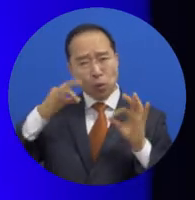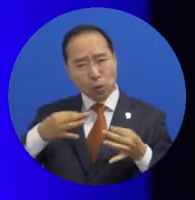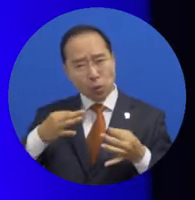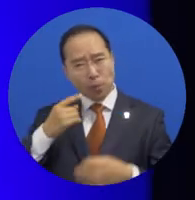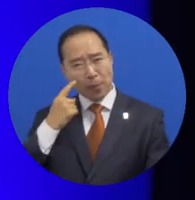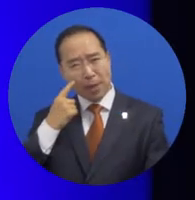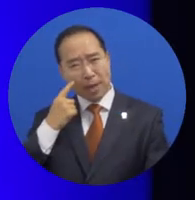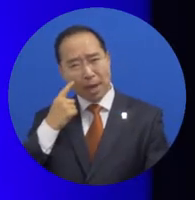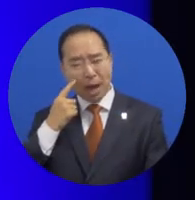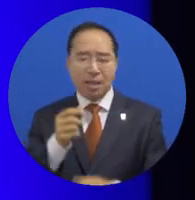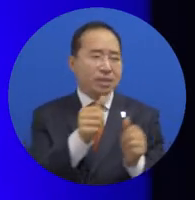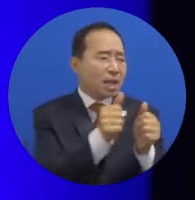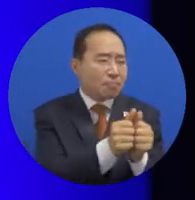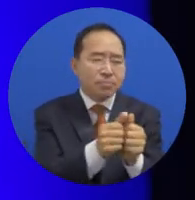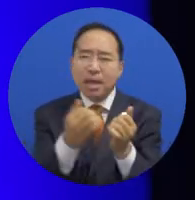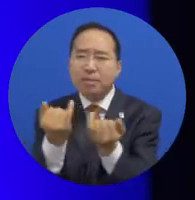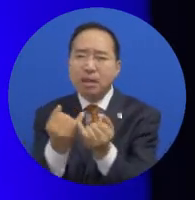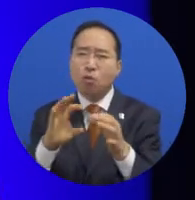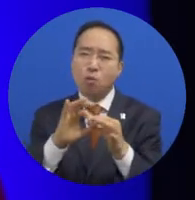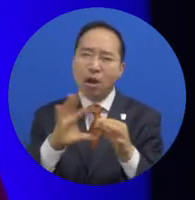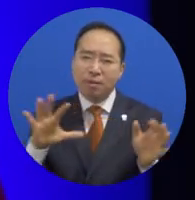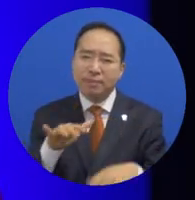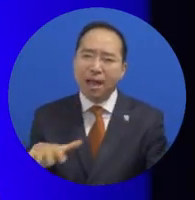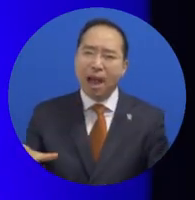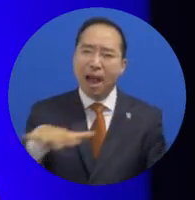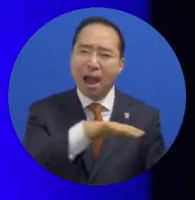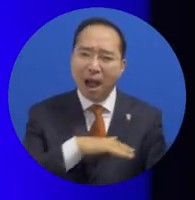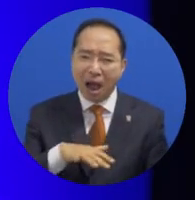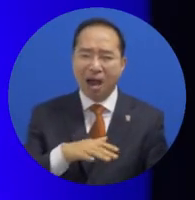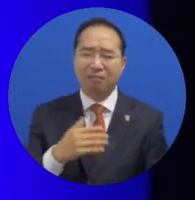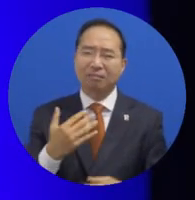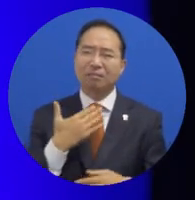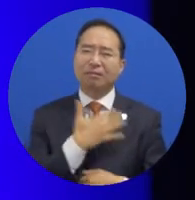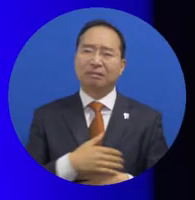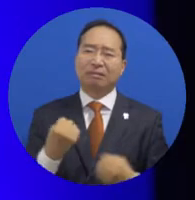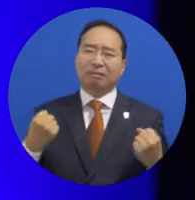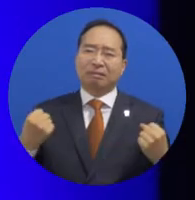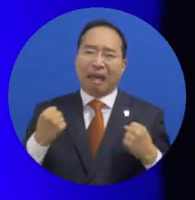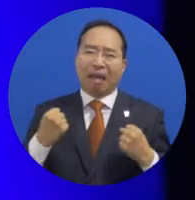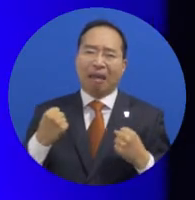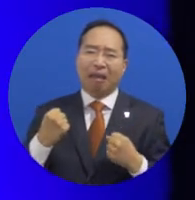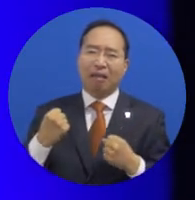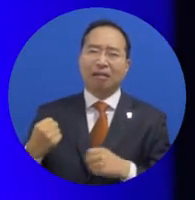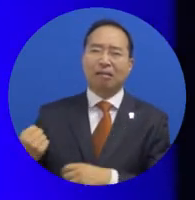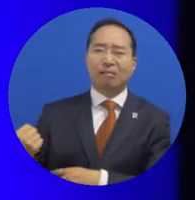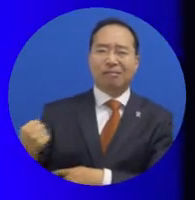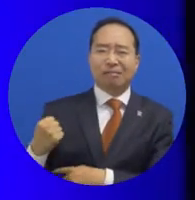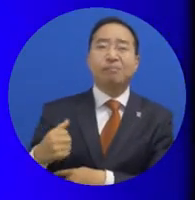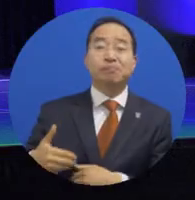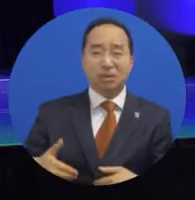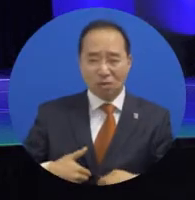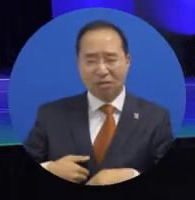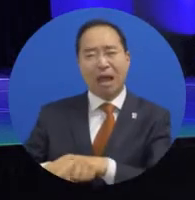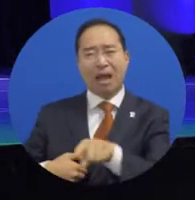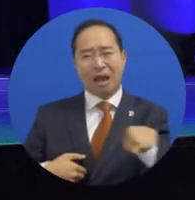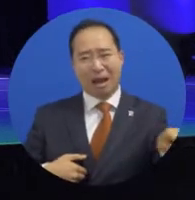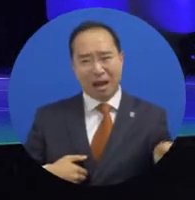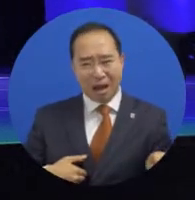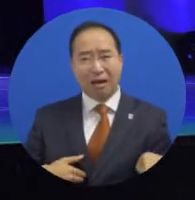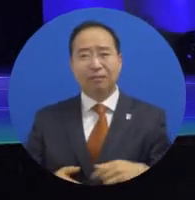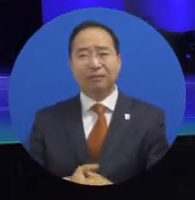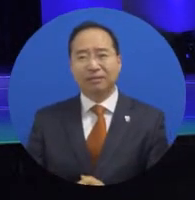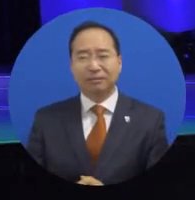야 이렇게 남녀노소 할 것 없이 또 이구동성으로 체력이 필요하다고 얘기하는 걸 보니까 사람들은